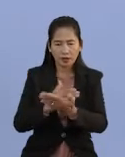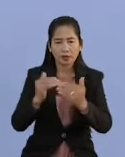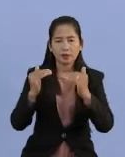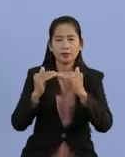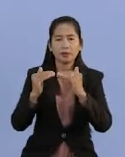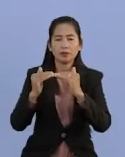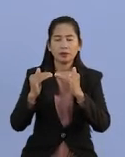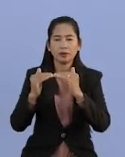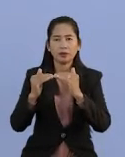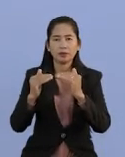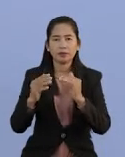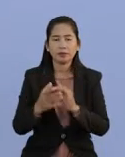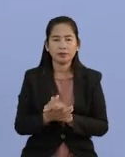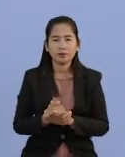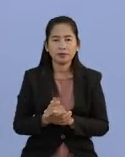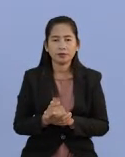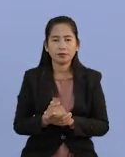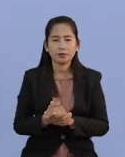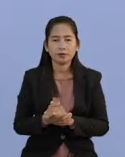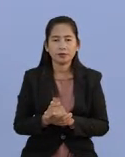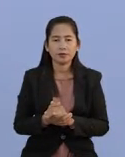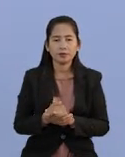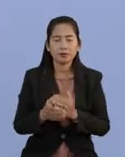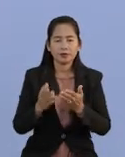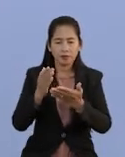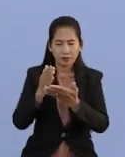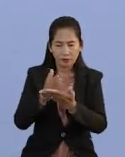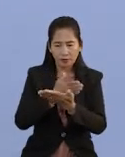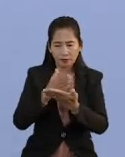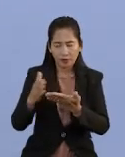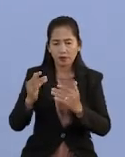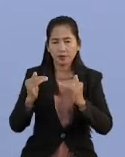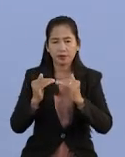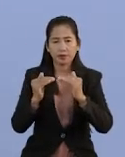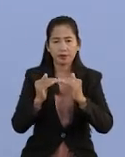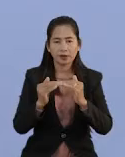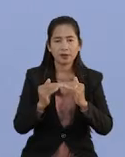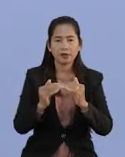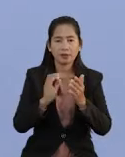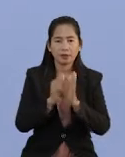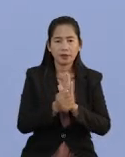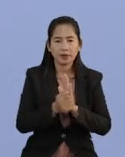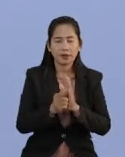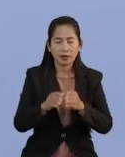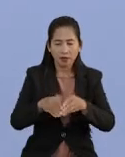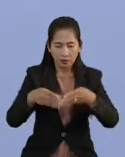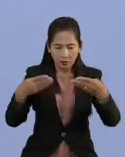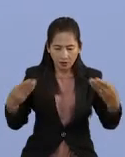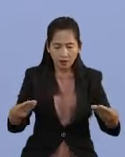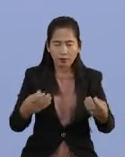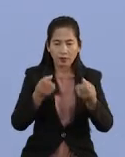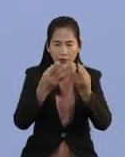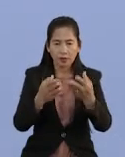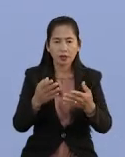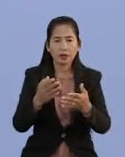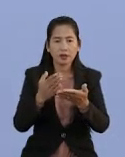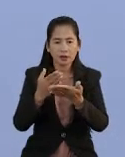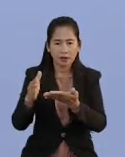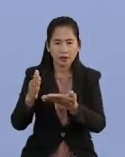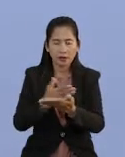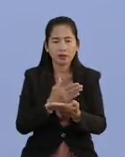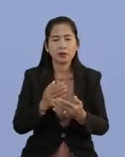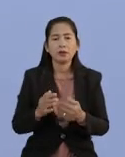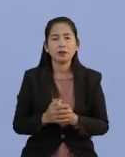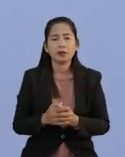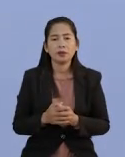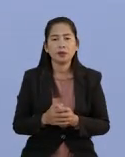hôm pon khnề còn mơ nát chầm nay đi mui cứ biên tùng hôm pon khnề giáng pe đây nè kêu lia tới tha ta miên phần màn chầm nay chả